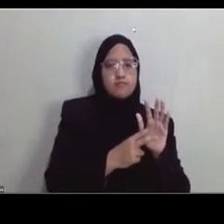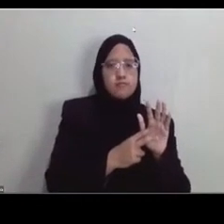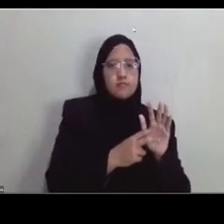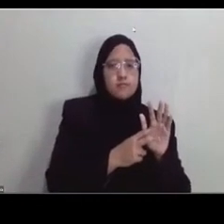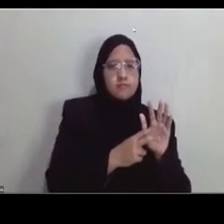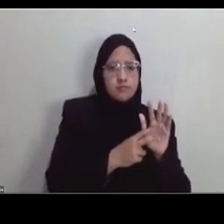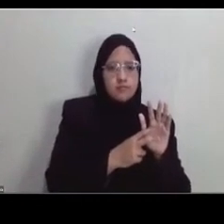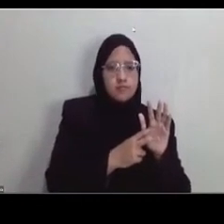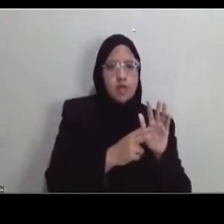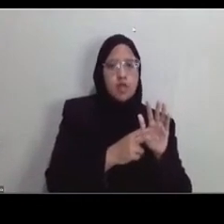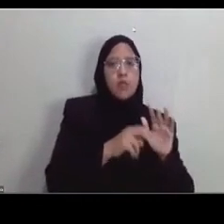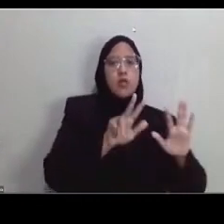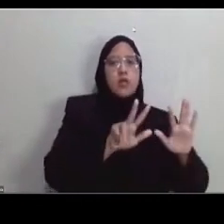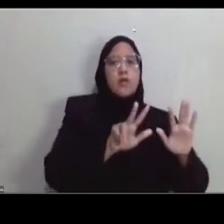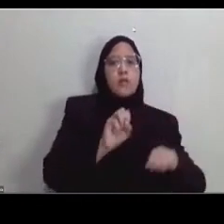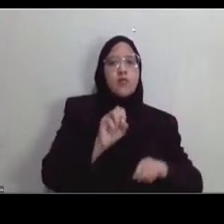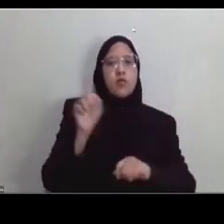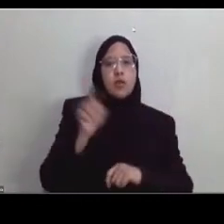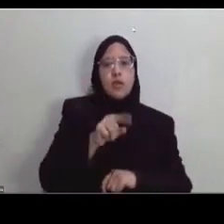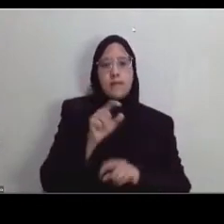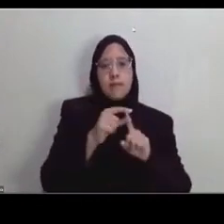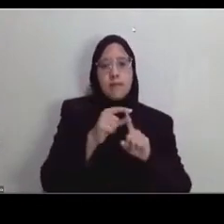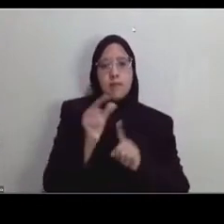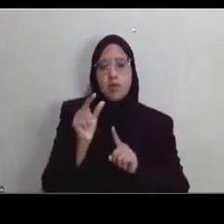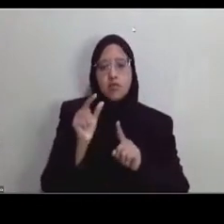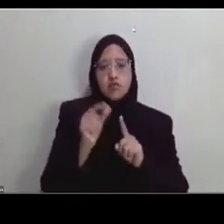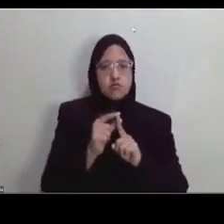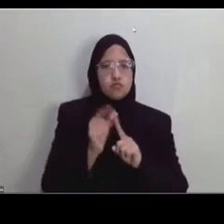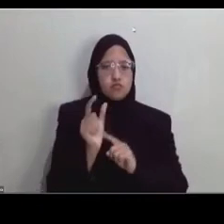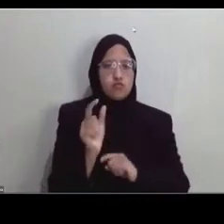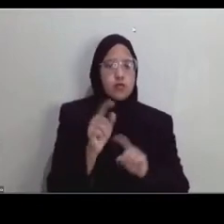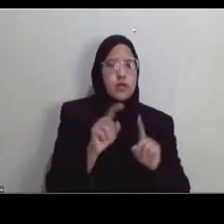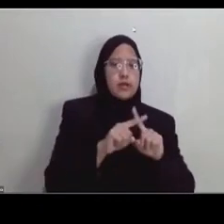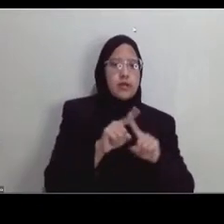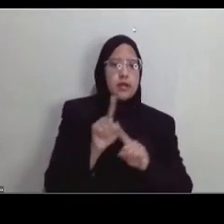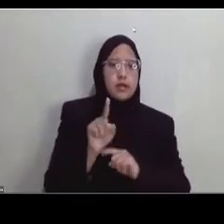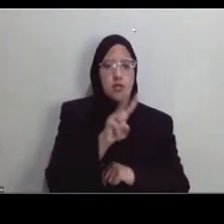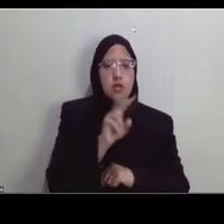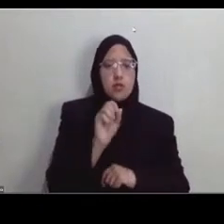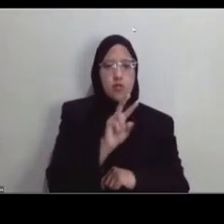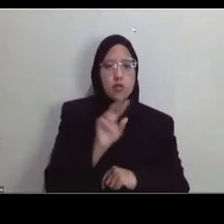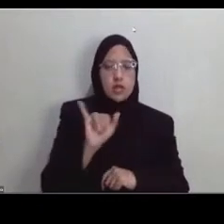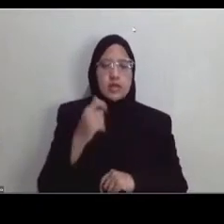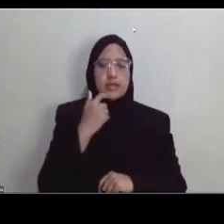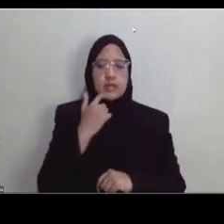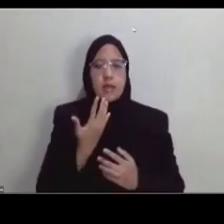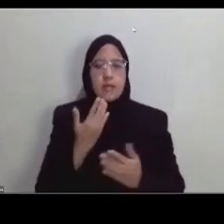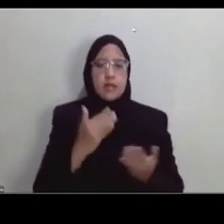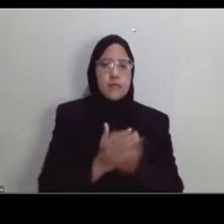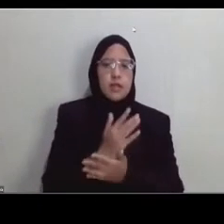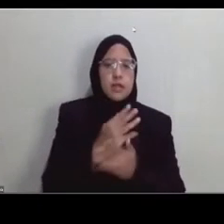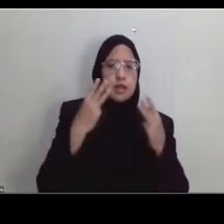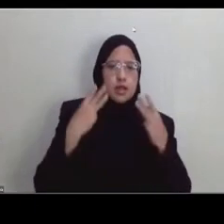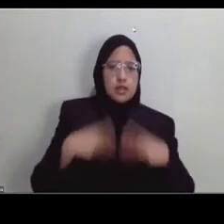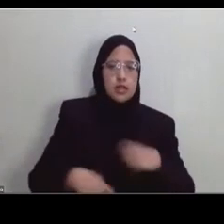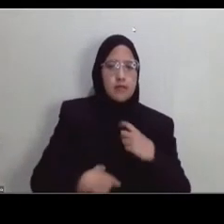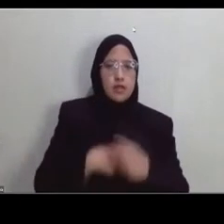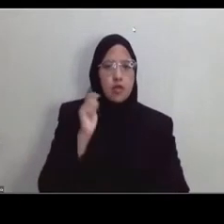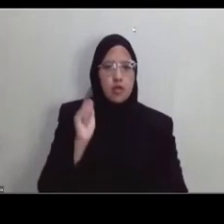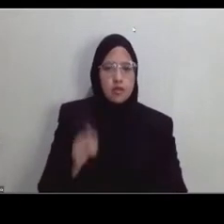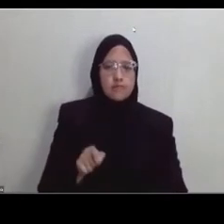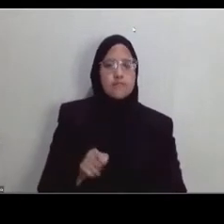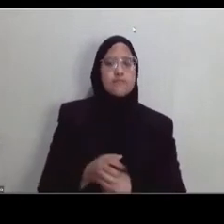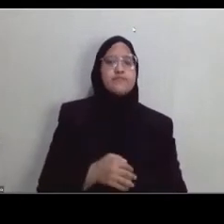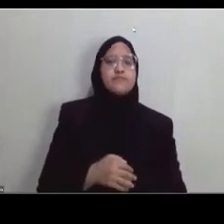90/puu/221/2023 yang diduga melanggar kode etik dan perilaku hakim konstitusi persoalan dimaksud telah cukup dipertimbangkan dalam